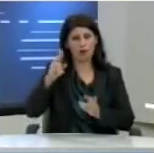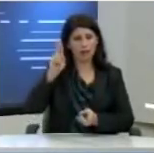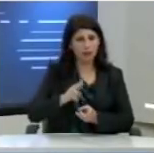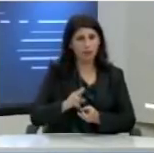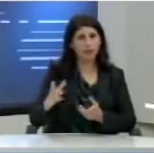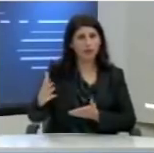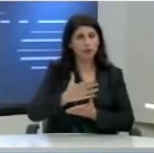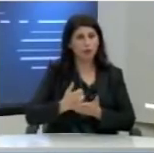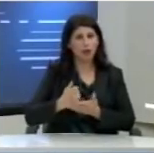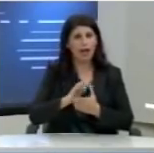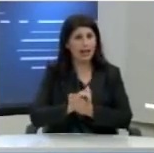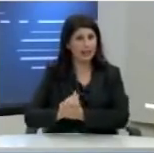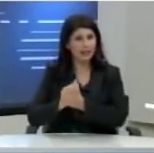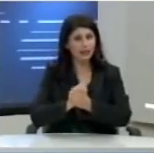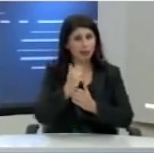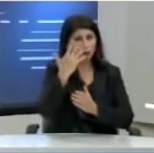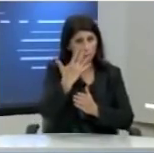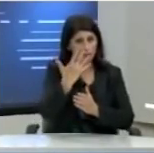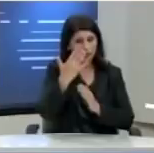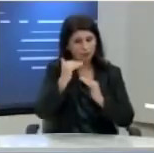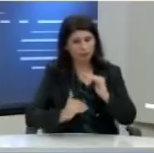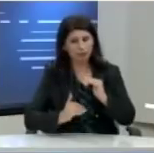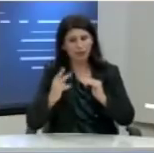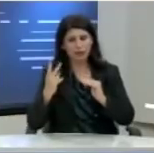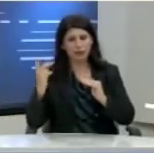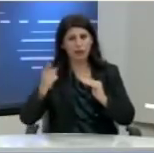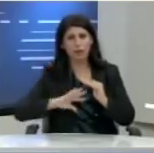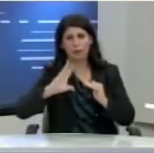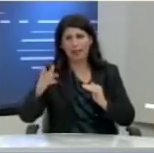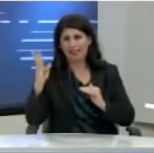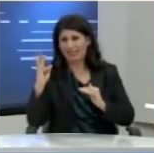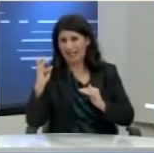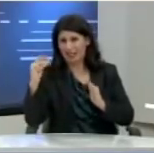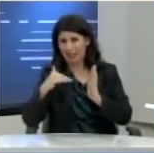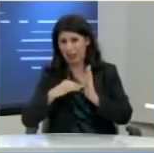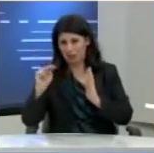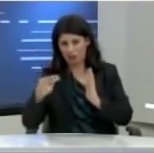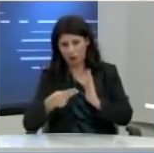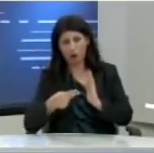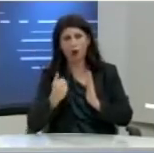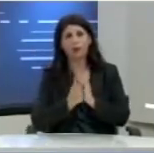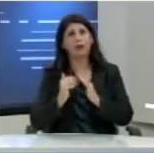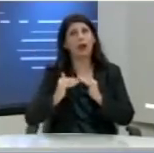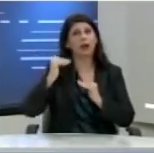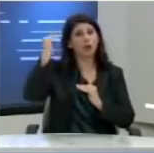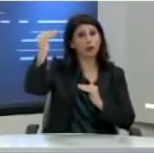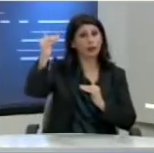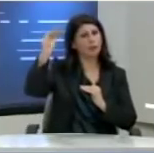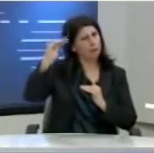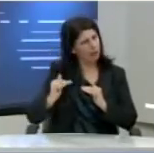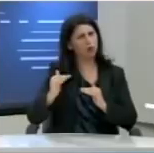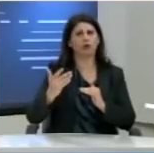φοράς αλληλεγγύης από το 5 στο 2% για εισοδήματα έως 30% και για τα ανώτερα εισοδήματα επίσης